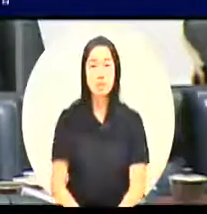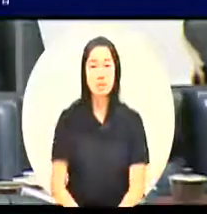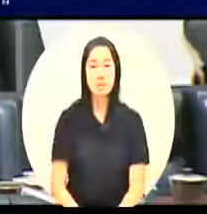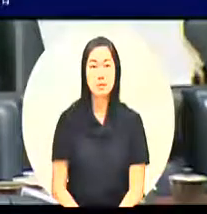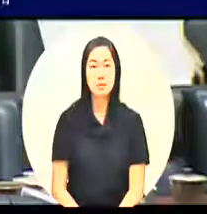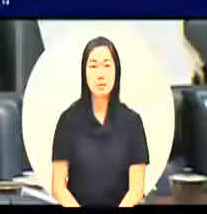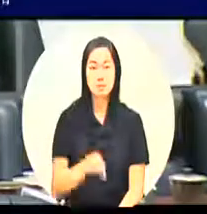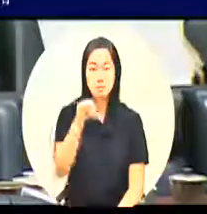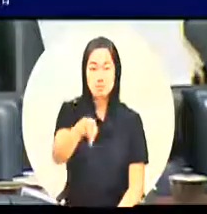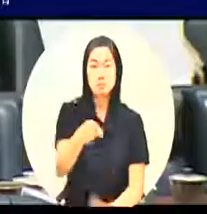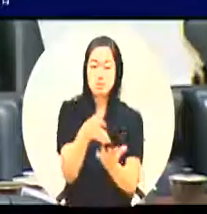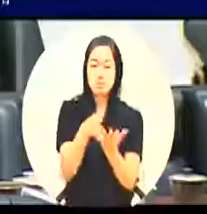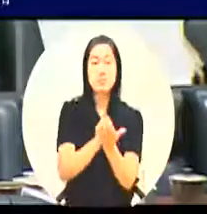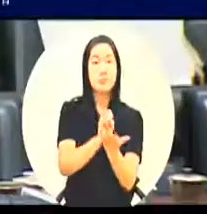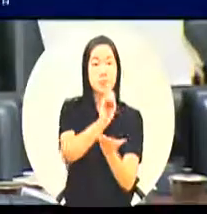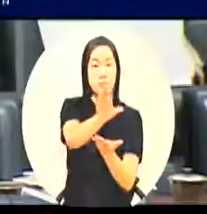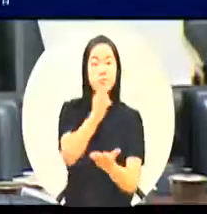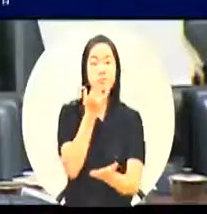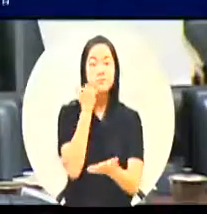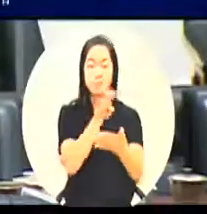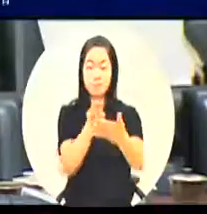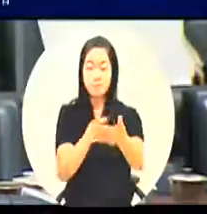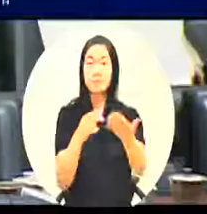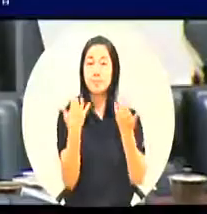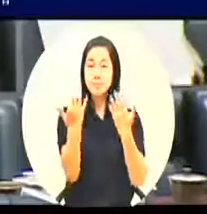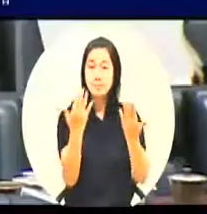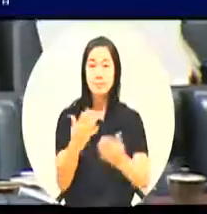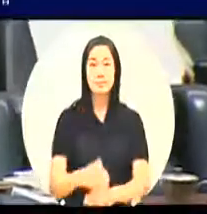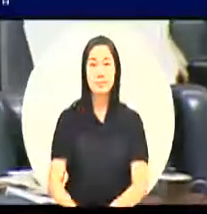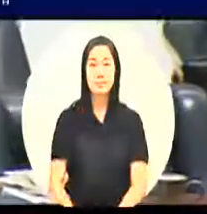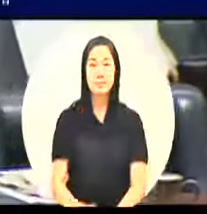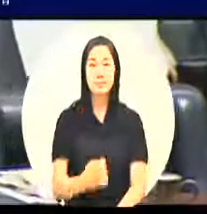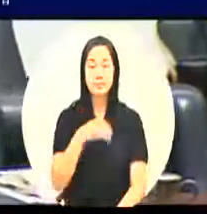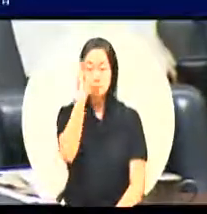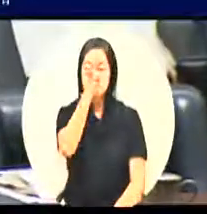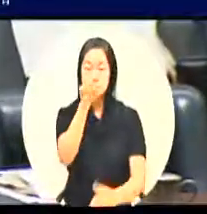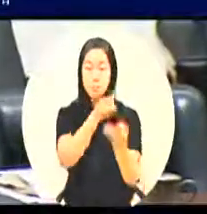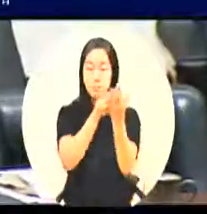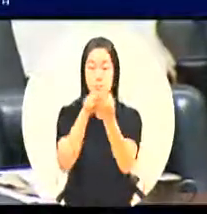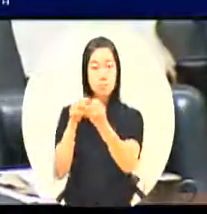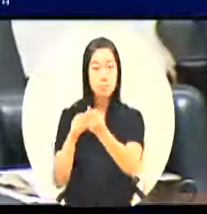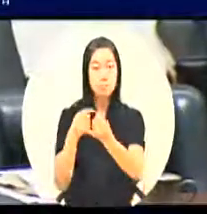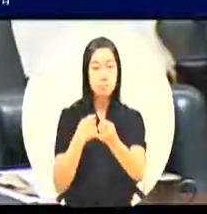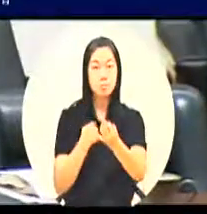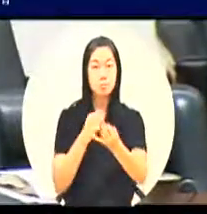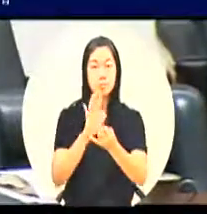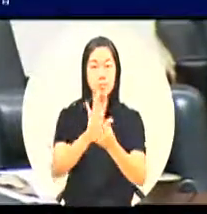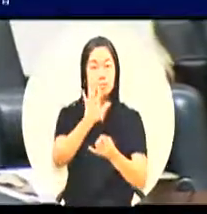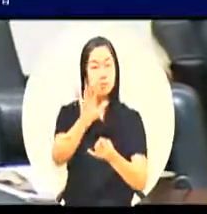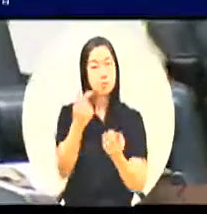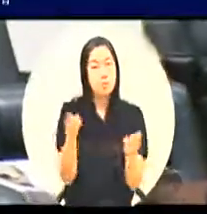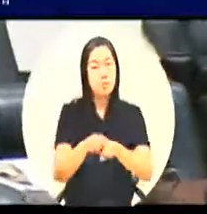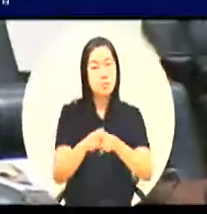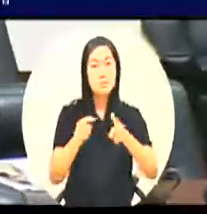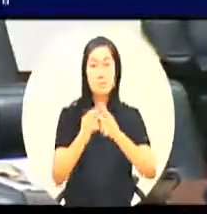这个报告哈，这个简报可以看出来。我看到几项吼，你看按一般的